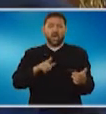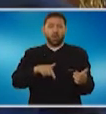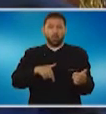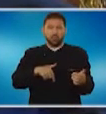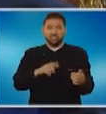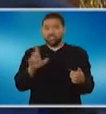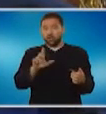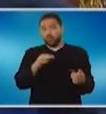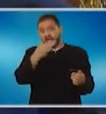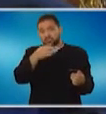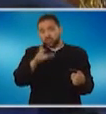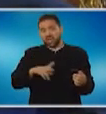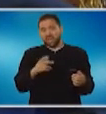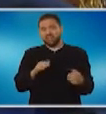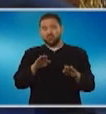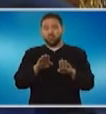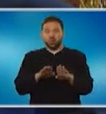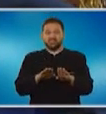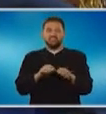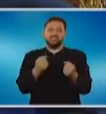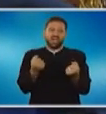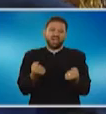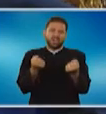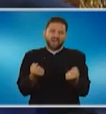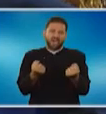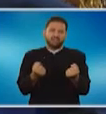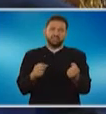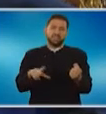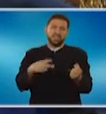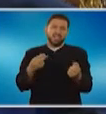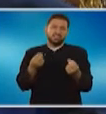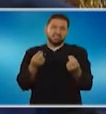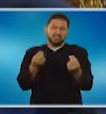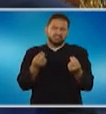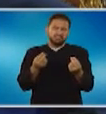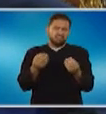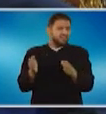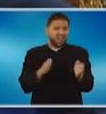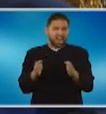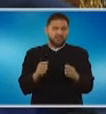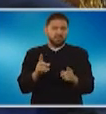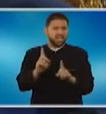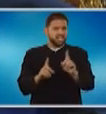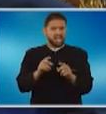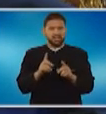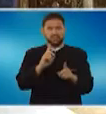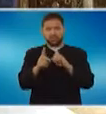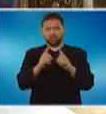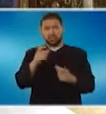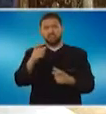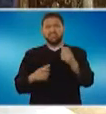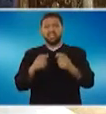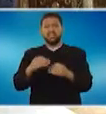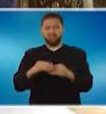nu mai spunem că este o poziție incomodă. La fel este valabil fie că vorbim de PC, că de vorbim